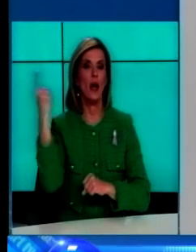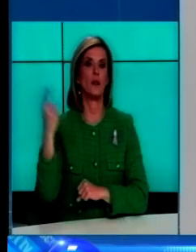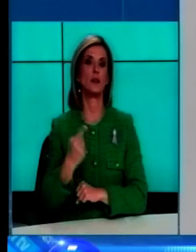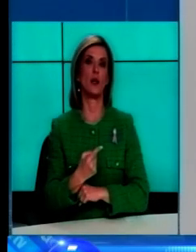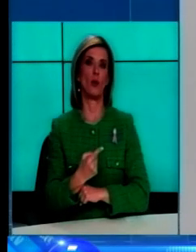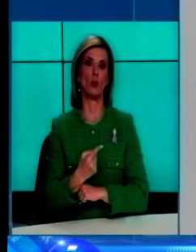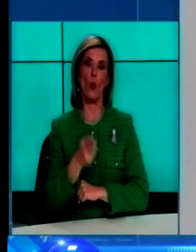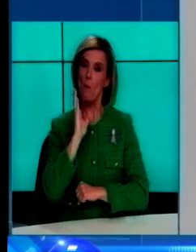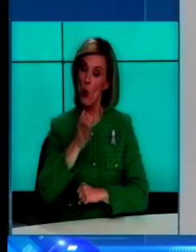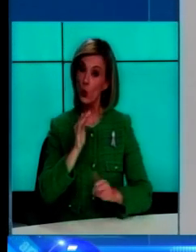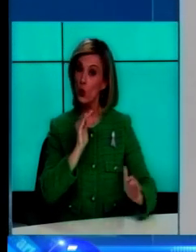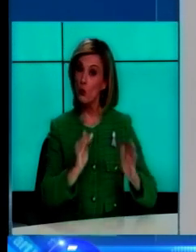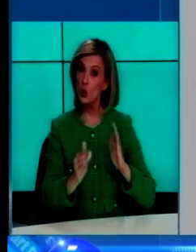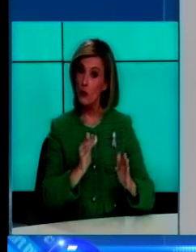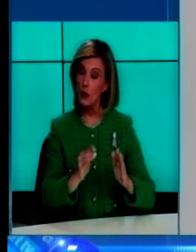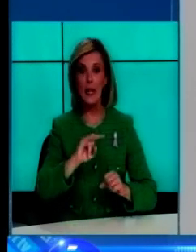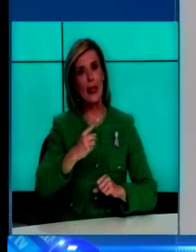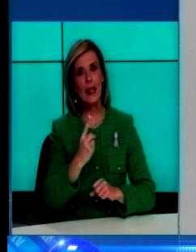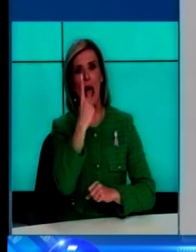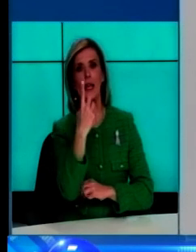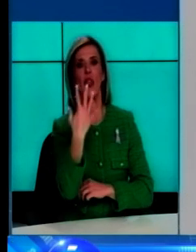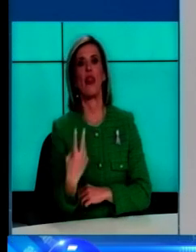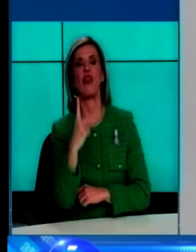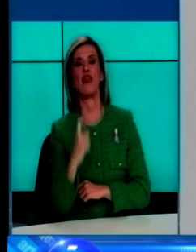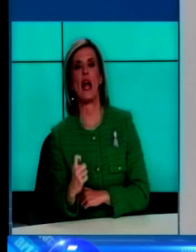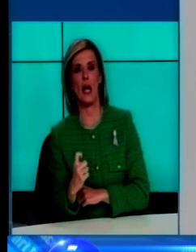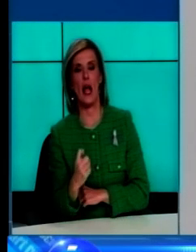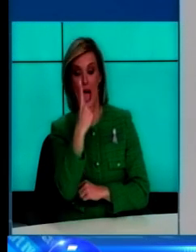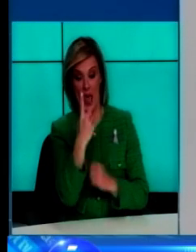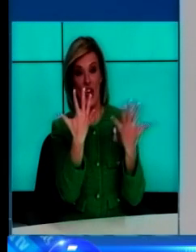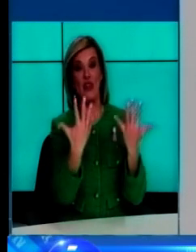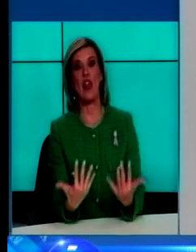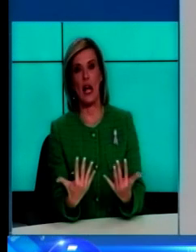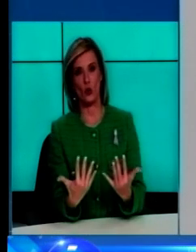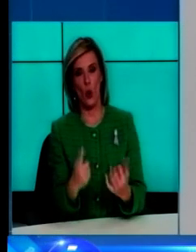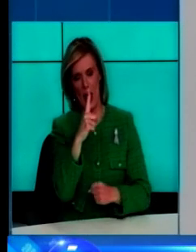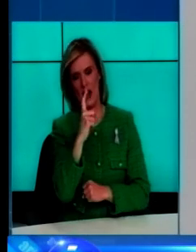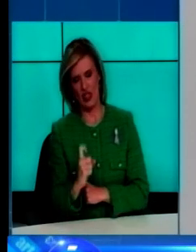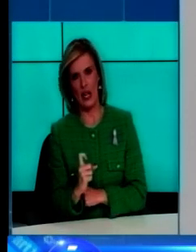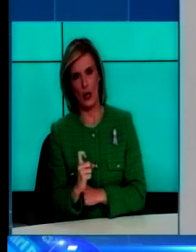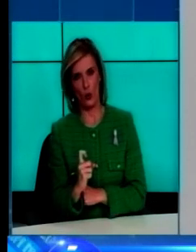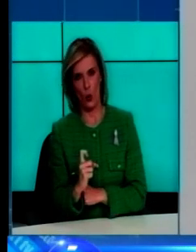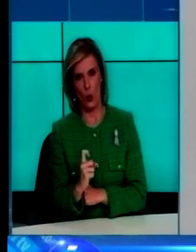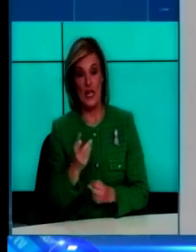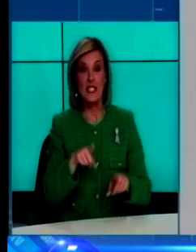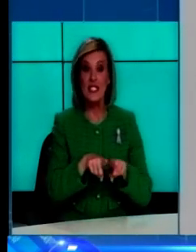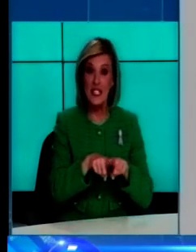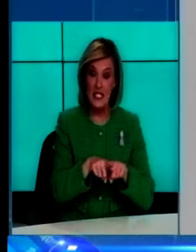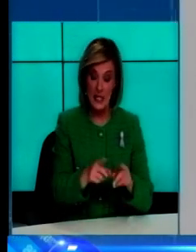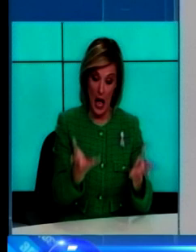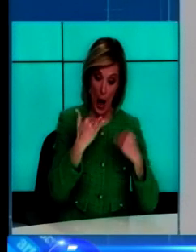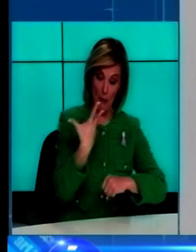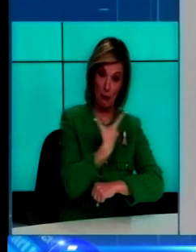91% ή στο 1 δέκατο σε σχέση με τον ανεμβολίαστο πληθυσμό από τον πλήρη εμβολιασμό.